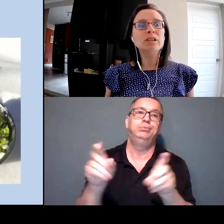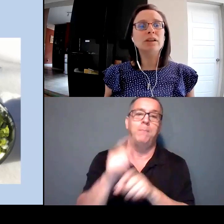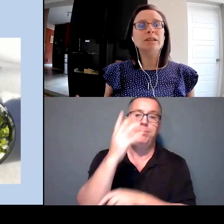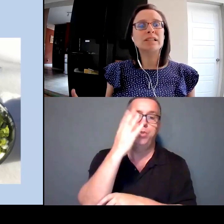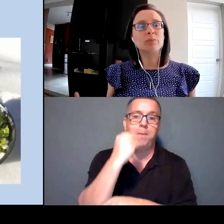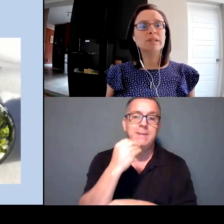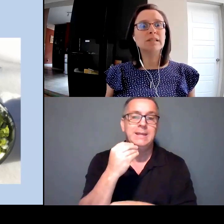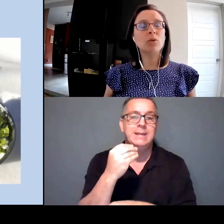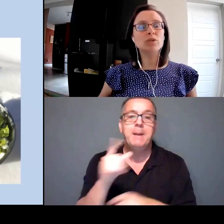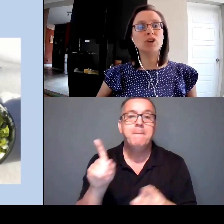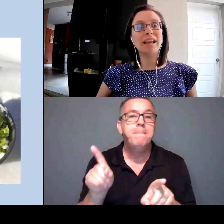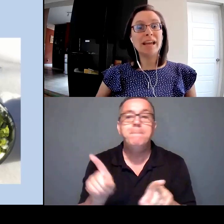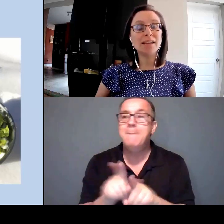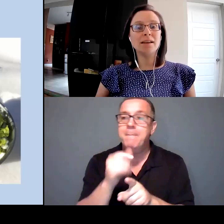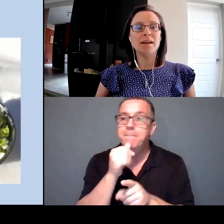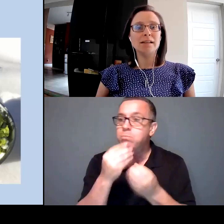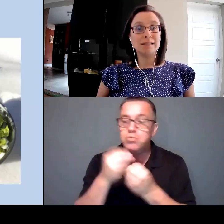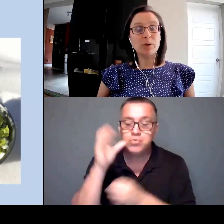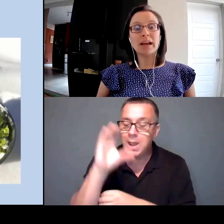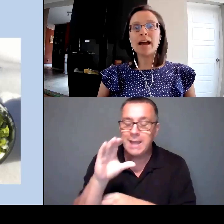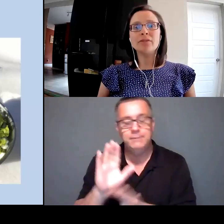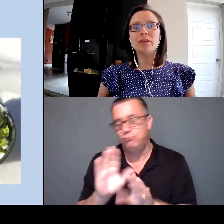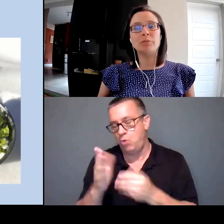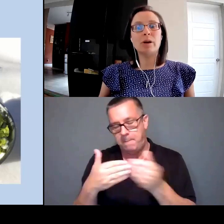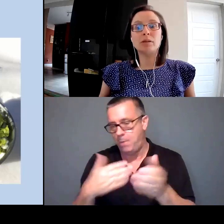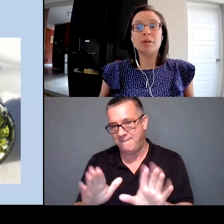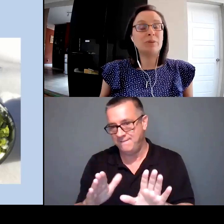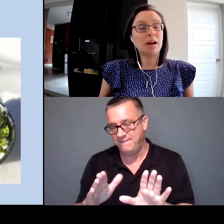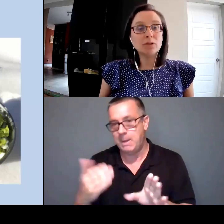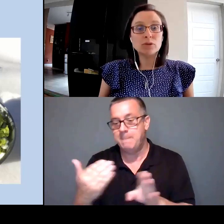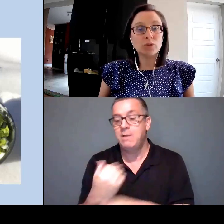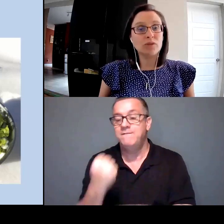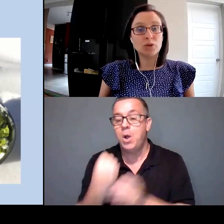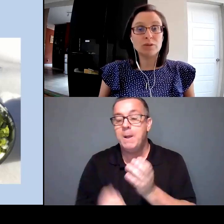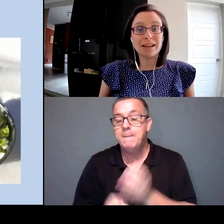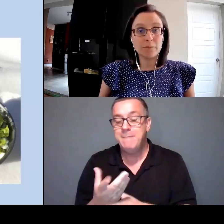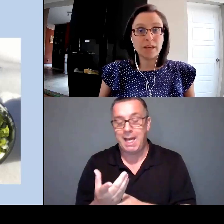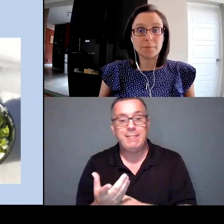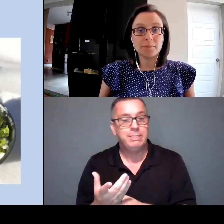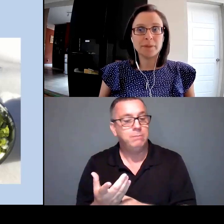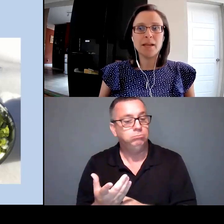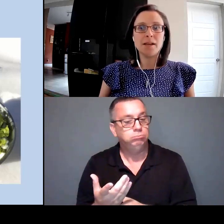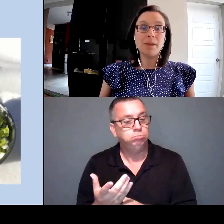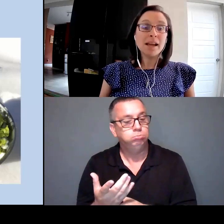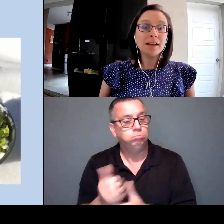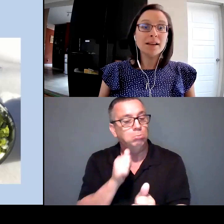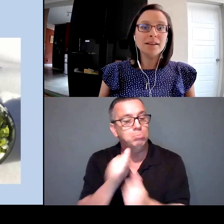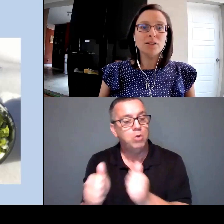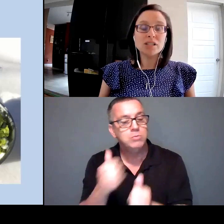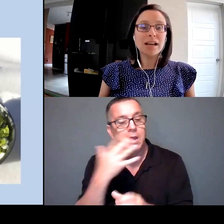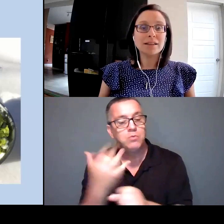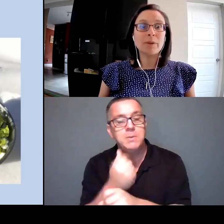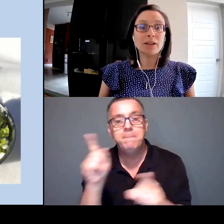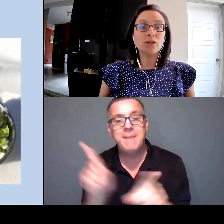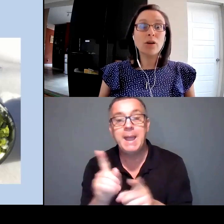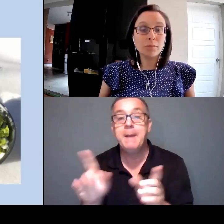beaucoup d'exposition au soleil, ce n'est pas grave. La plupart de mes plantes ont survécu très bien. Mais lorsque